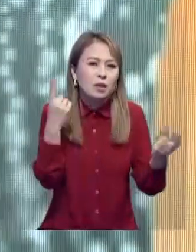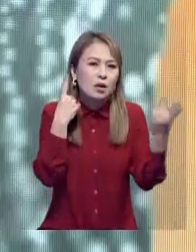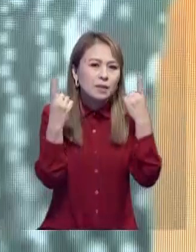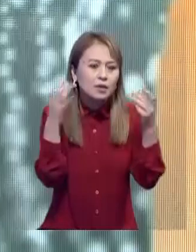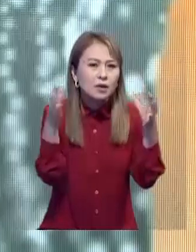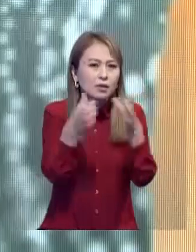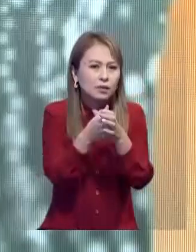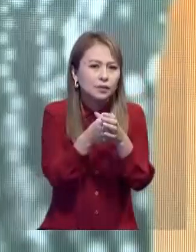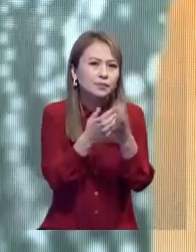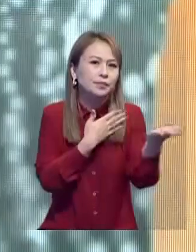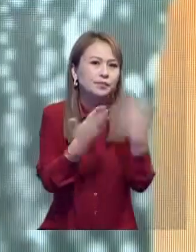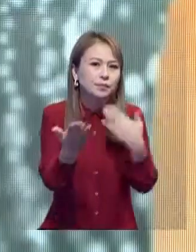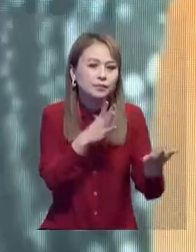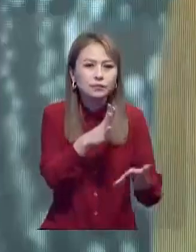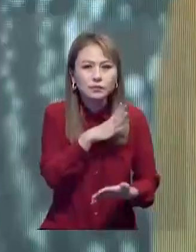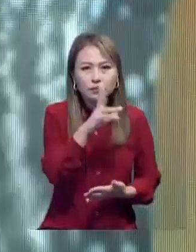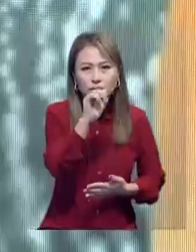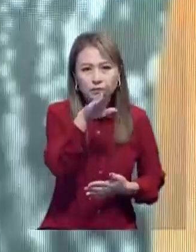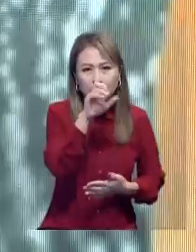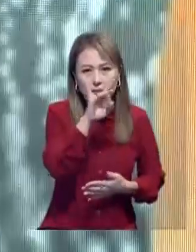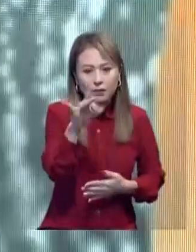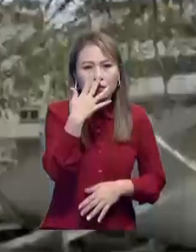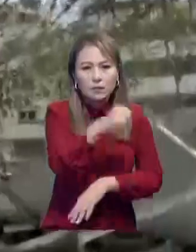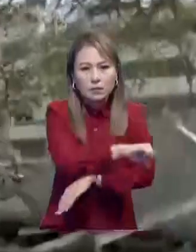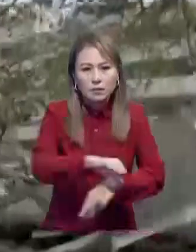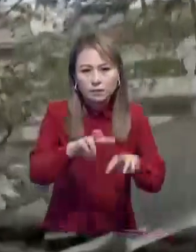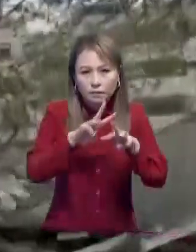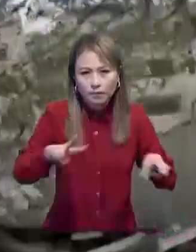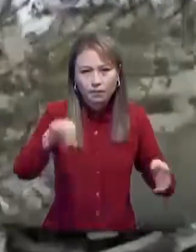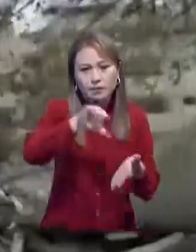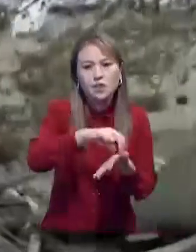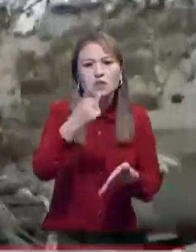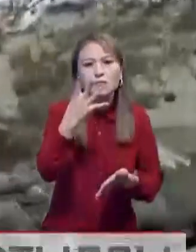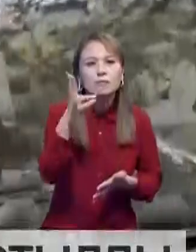туралы тараптар арасында арағайындық еткен Қатар сыртқы істер министрлігінің өкілі